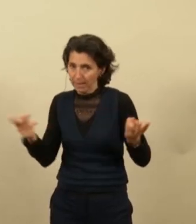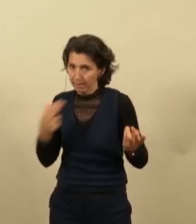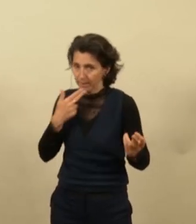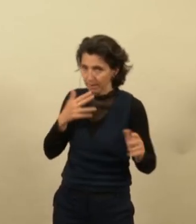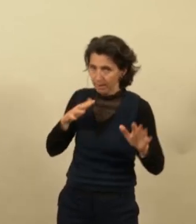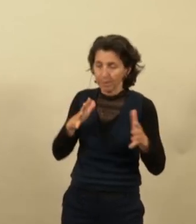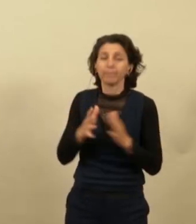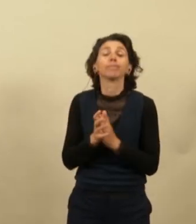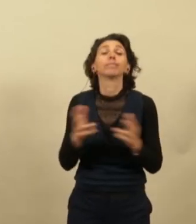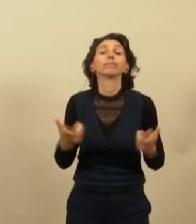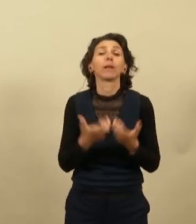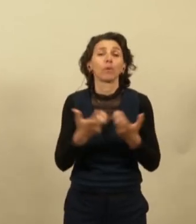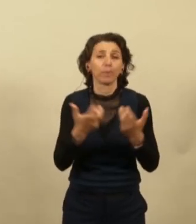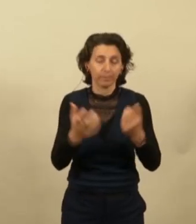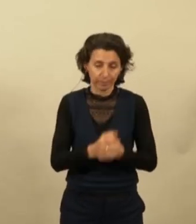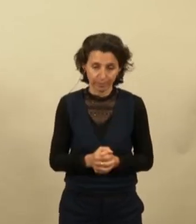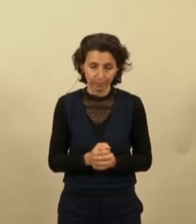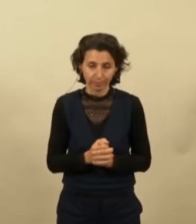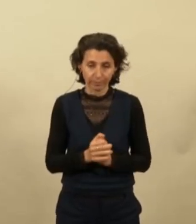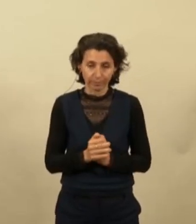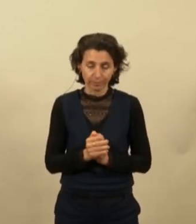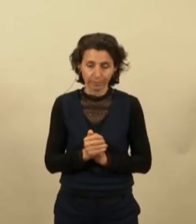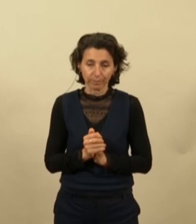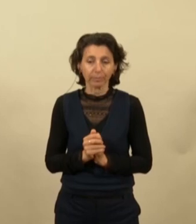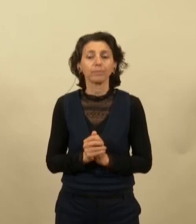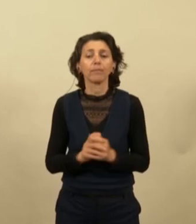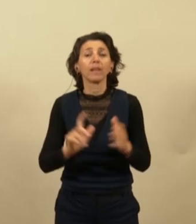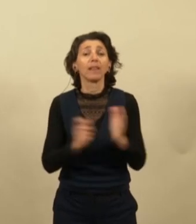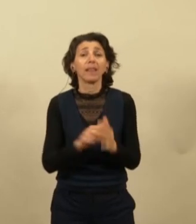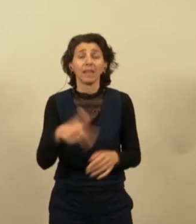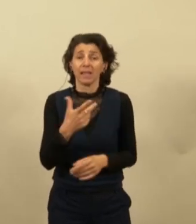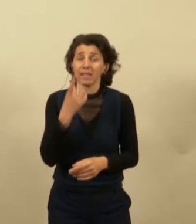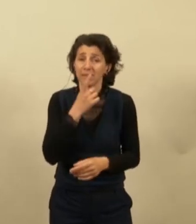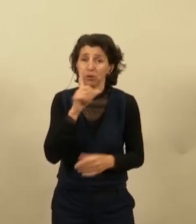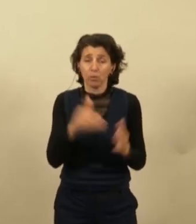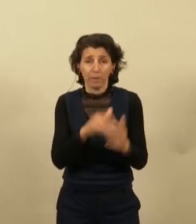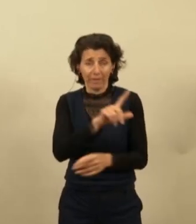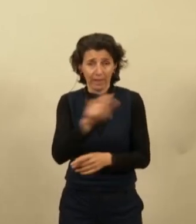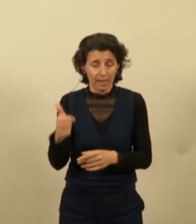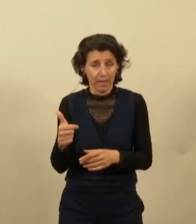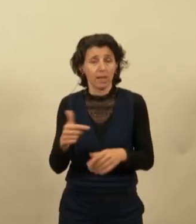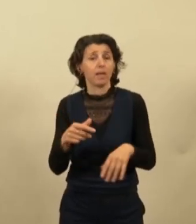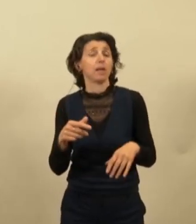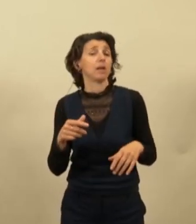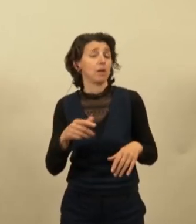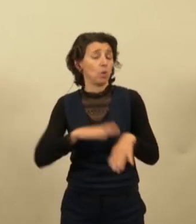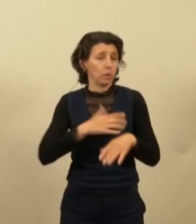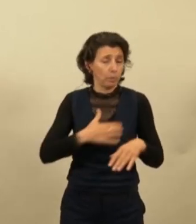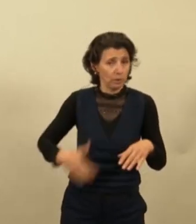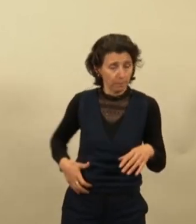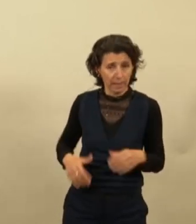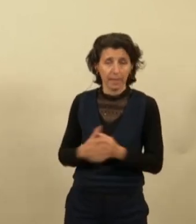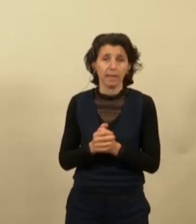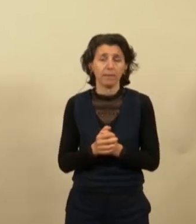exemples lors du conseil municipal du 13 décembre 2021 par exemple plusieurs interrogations